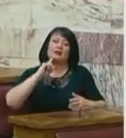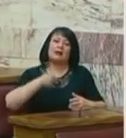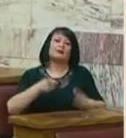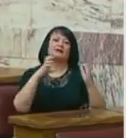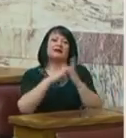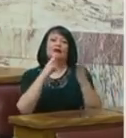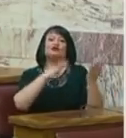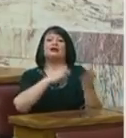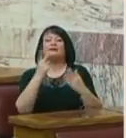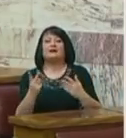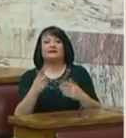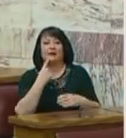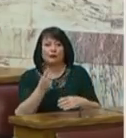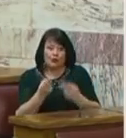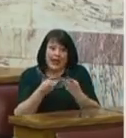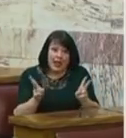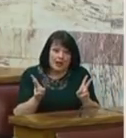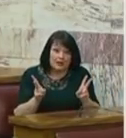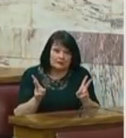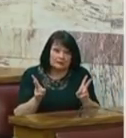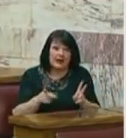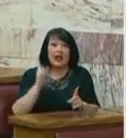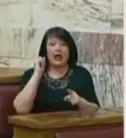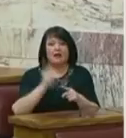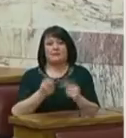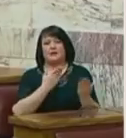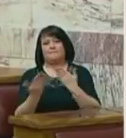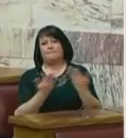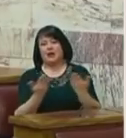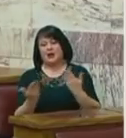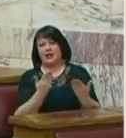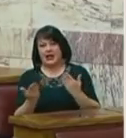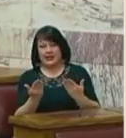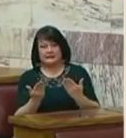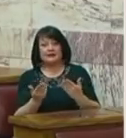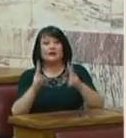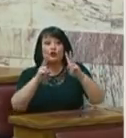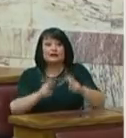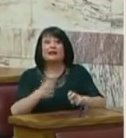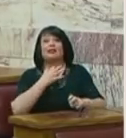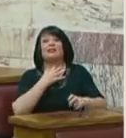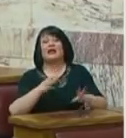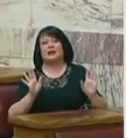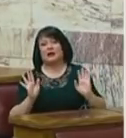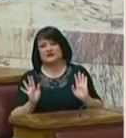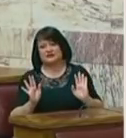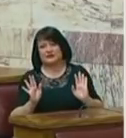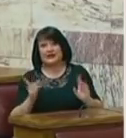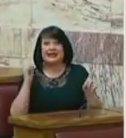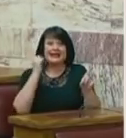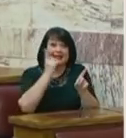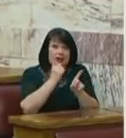που επιτρέπει απόρριψη με απλή μελέτη του εγγράφου χωρίς προκαταρτική εξέταση. Είναι ειδικότερη,